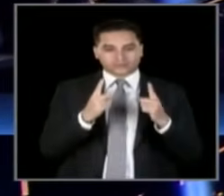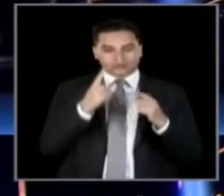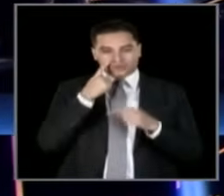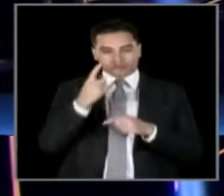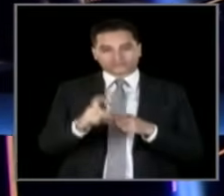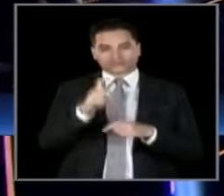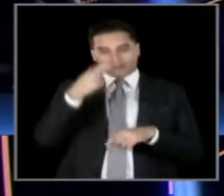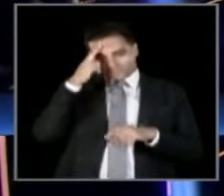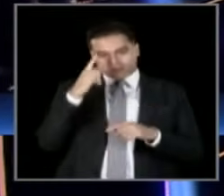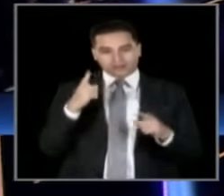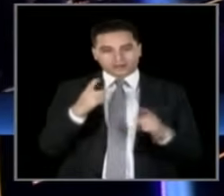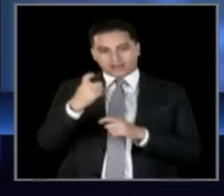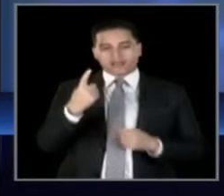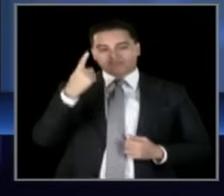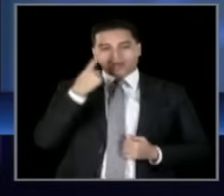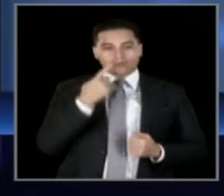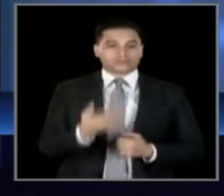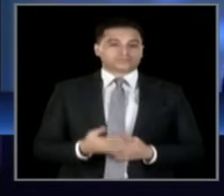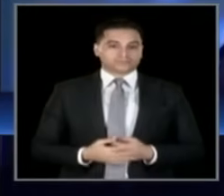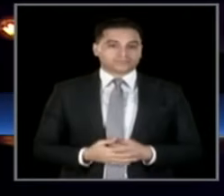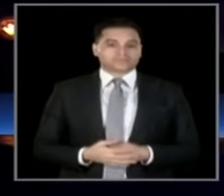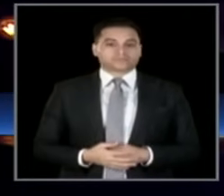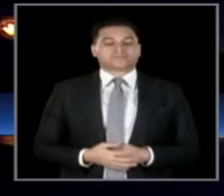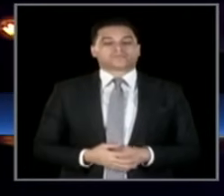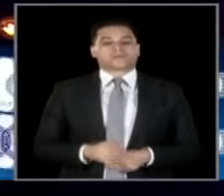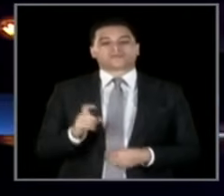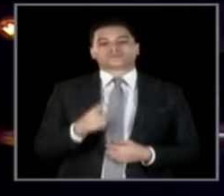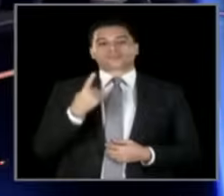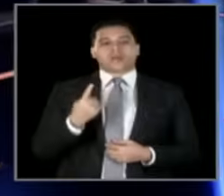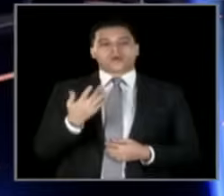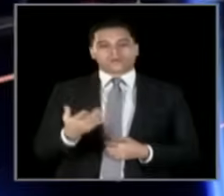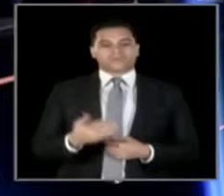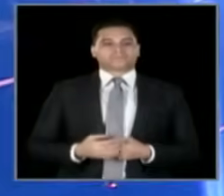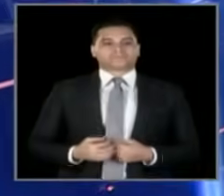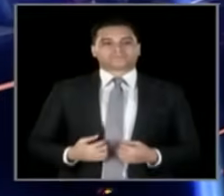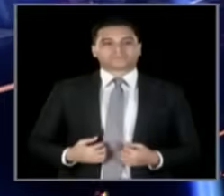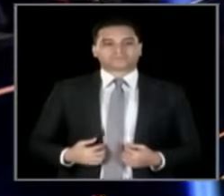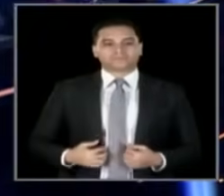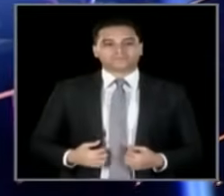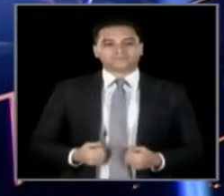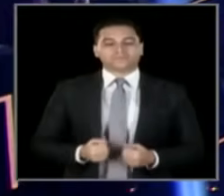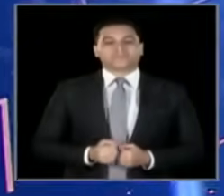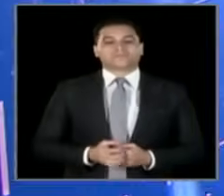وهنشوف مين اللي هيحرز الهدف الأول. السؤال الأول،